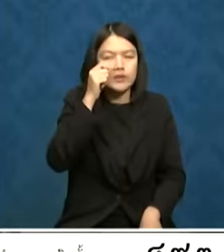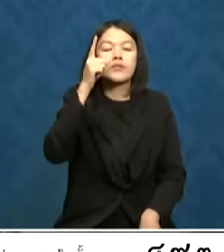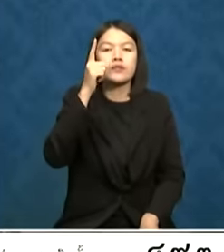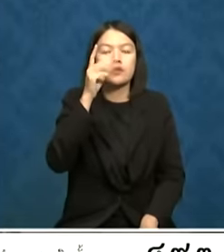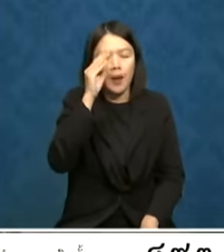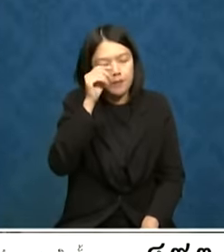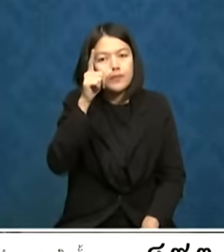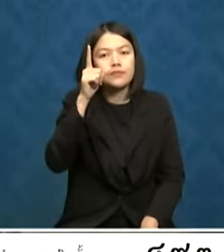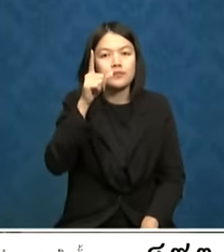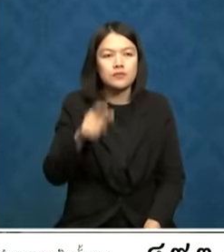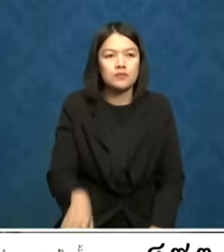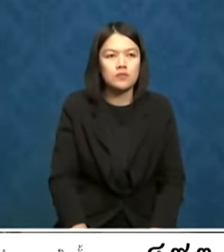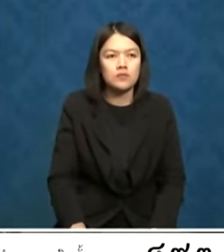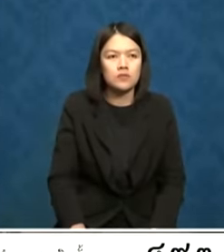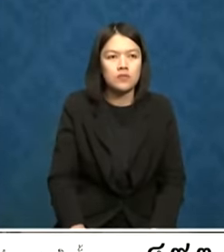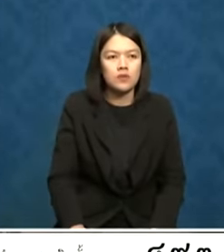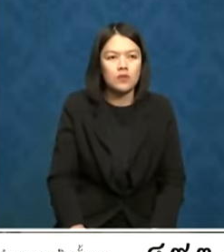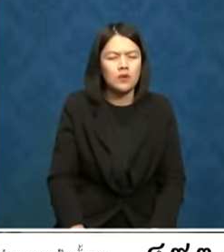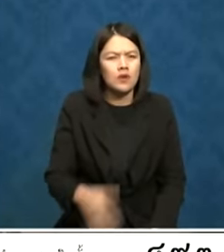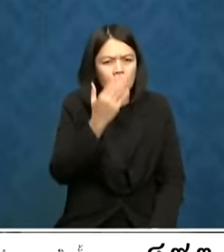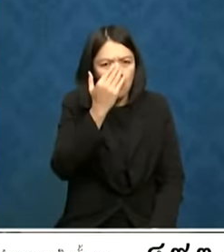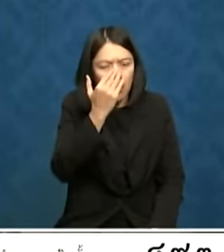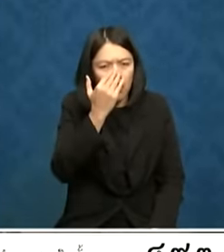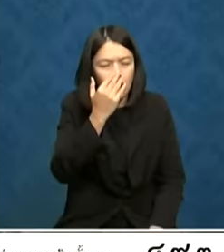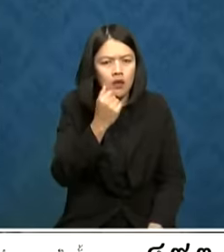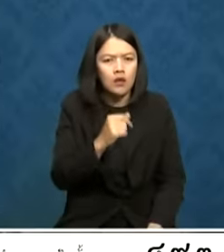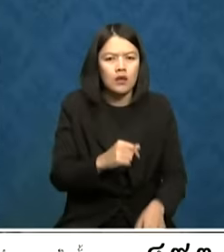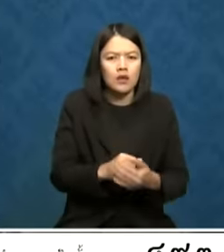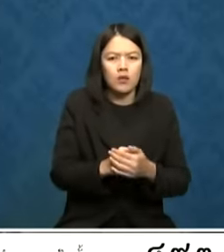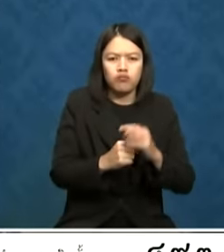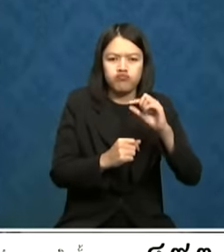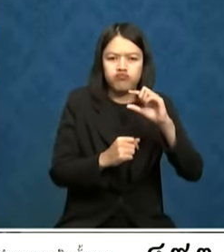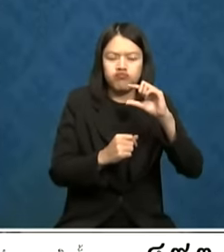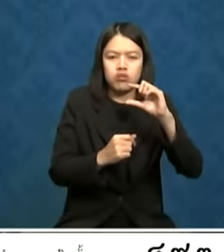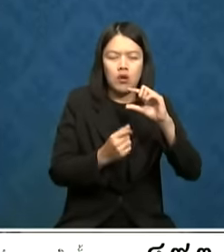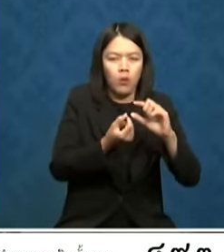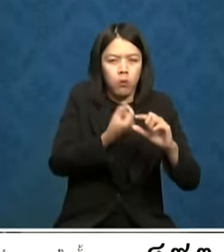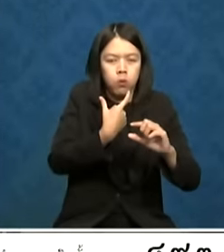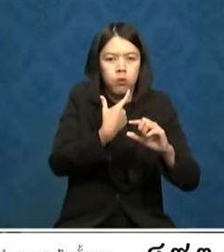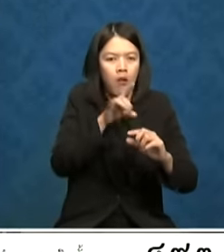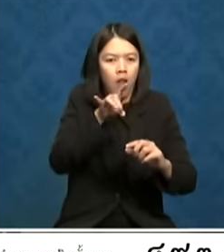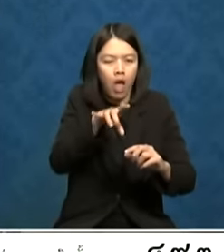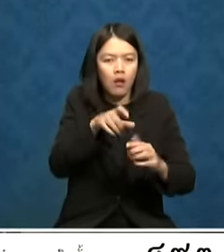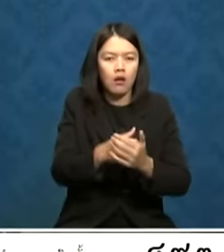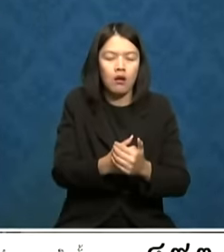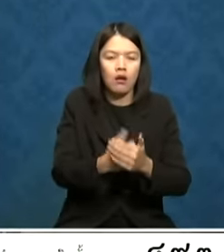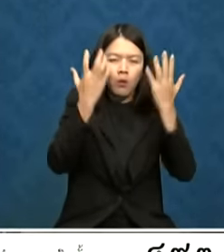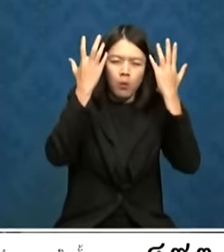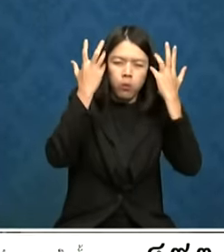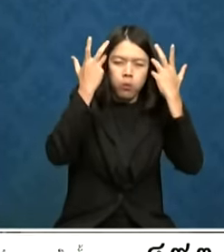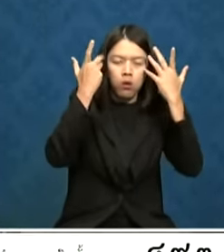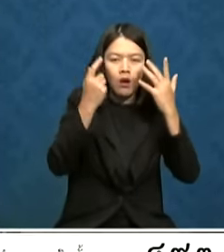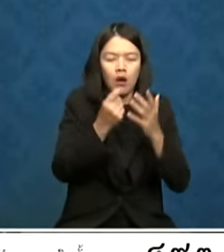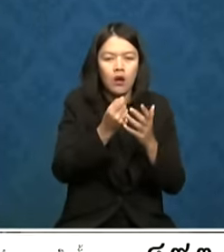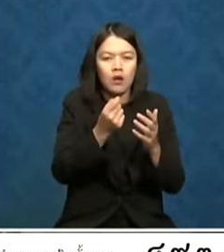ค่ะแต่นี่ท่านจะต้องผลิตโดสสูงๆไปทำไมกันคะและที่สำคัญที่สุดคือทำไมต้องเจาะจงผลิตยาคลายกังวลชนิดออก